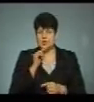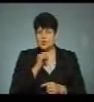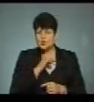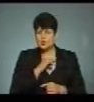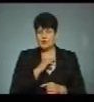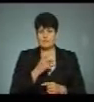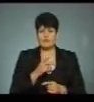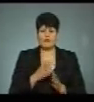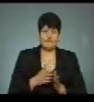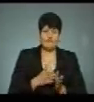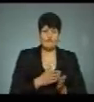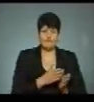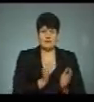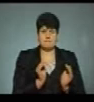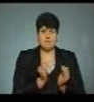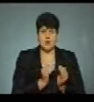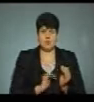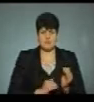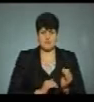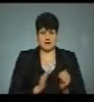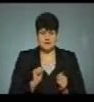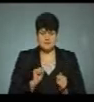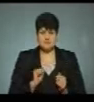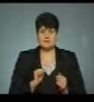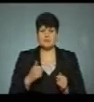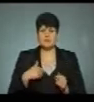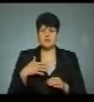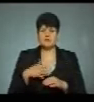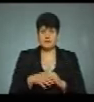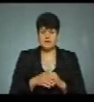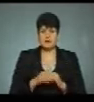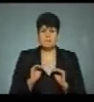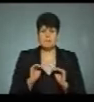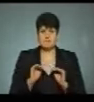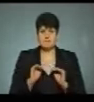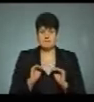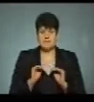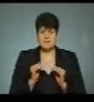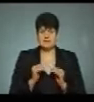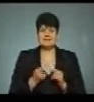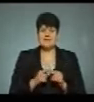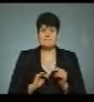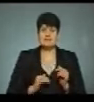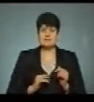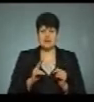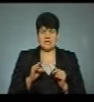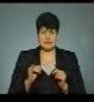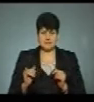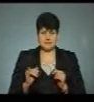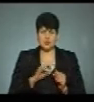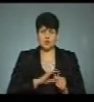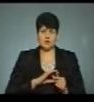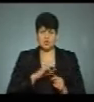бік приватного малого підприємництва. Зміні нашої програми мікро та малий сегмент – це підприємці та